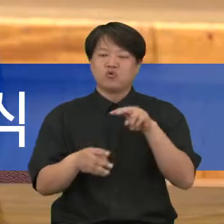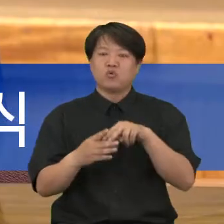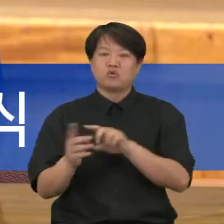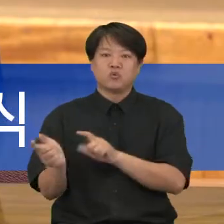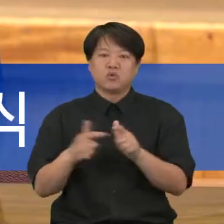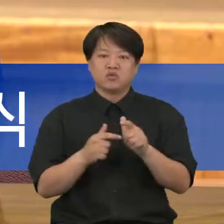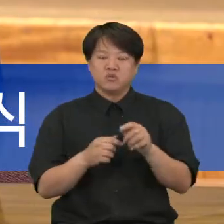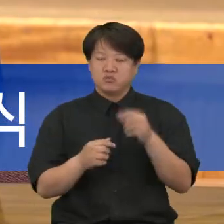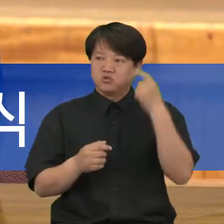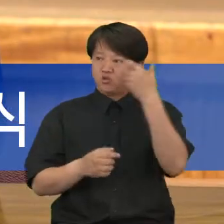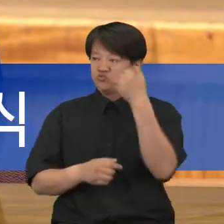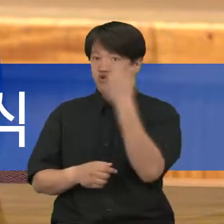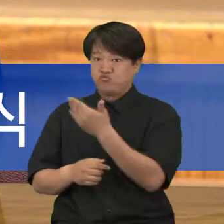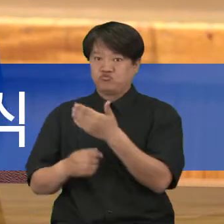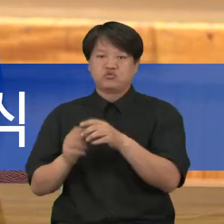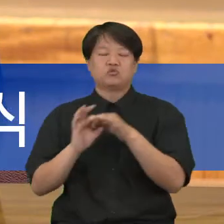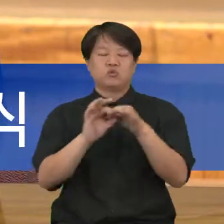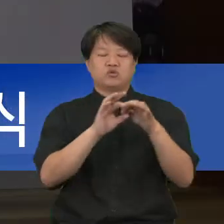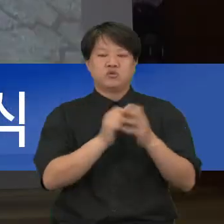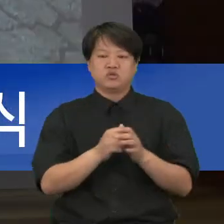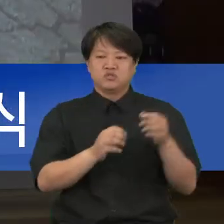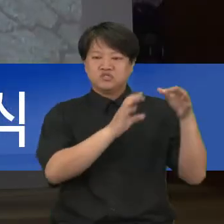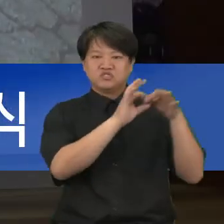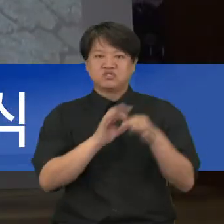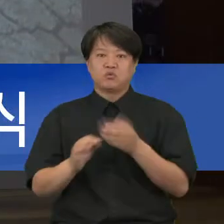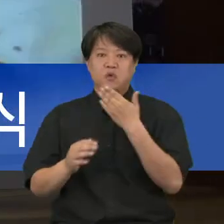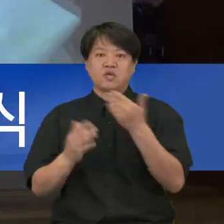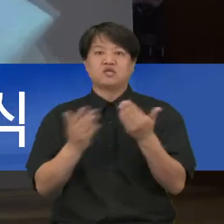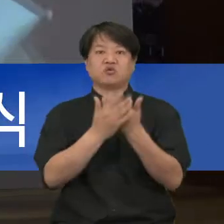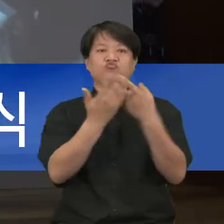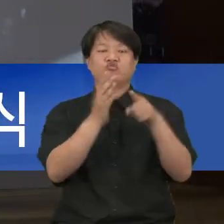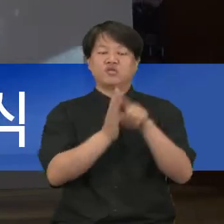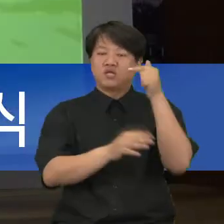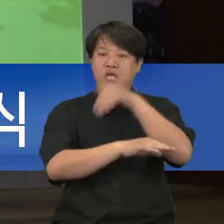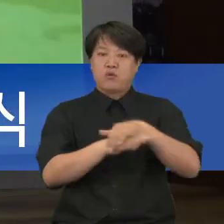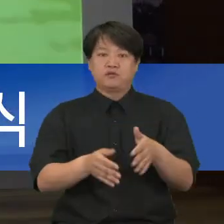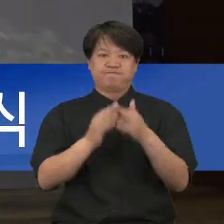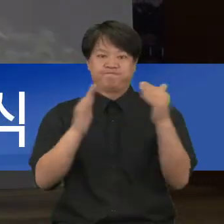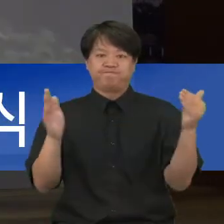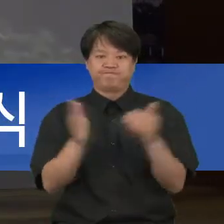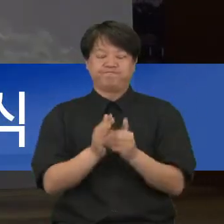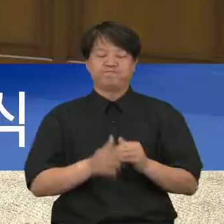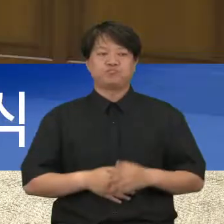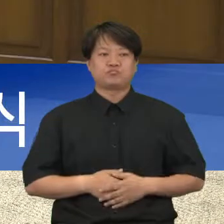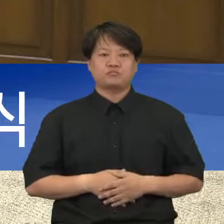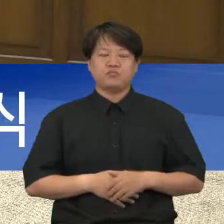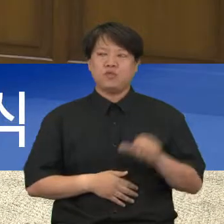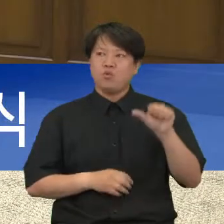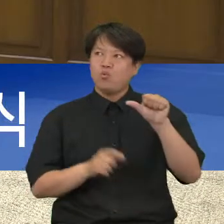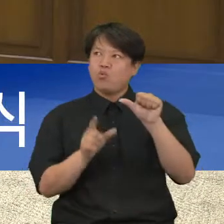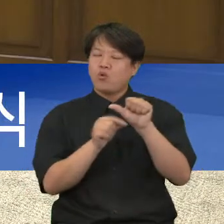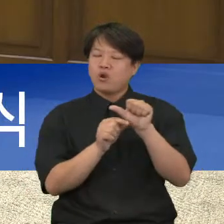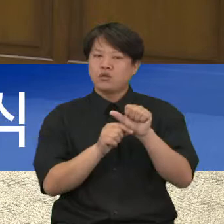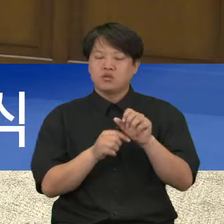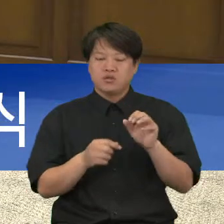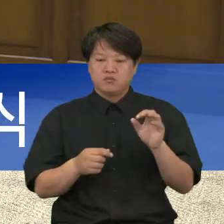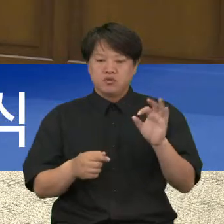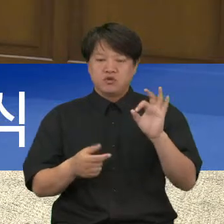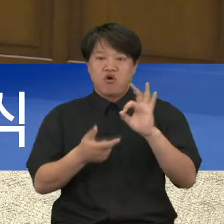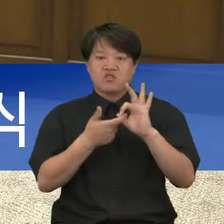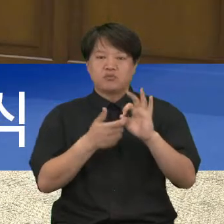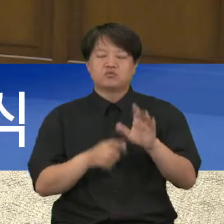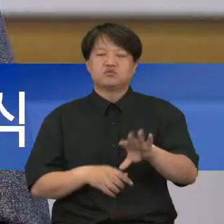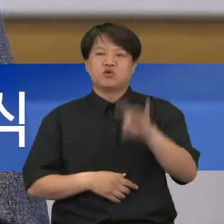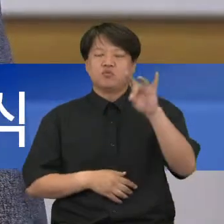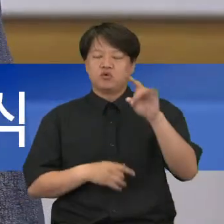통해 시민과 수요자 중심의 지속가능 발전을 위한 로드맵을 수립했습니다. 지난 5월에는 영남 지역